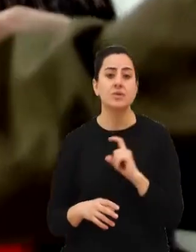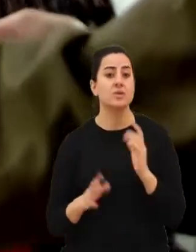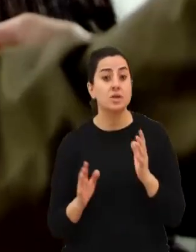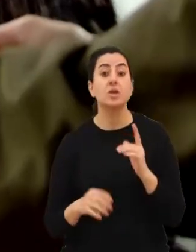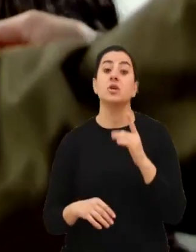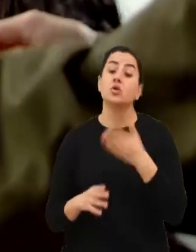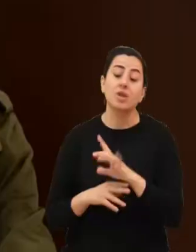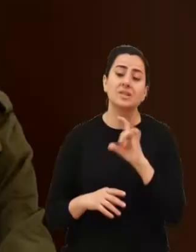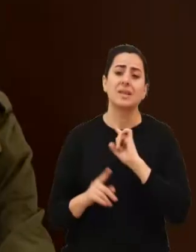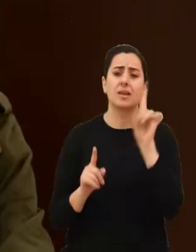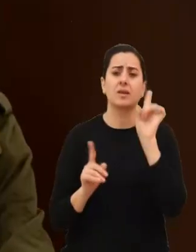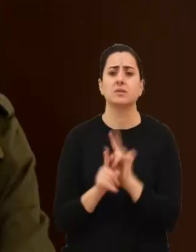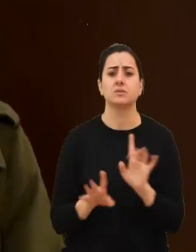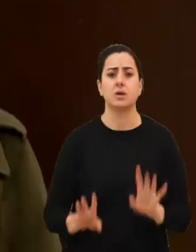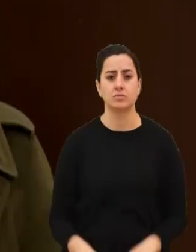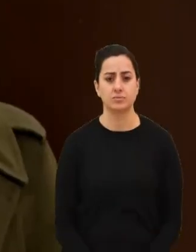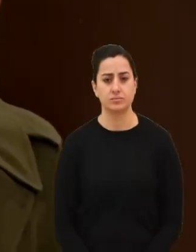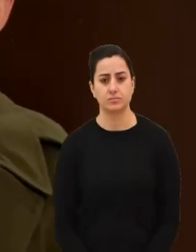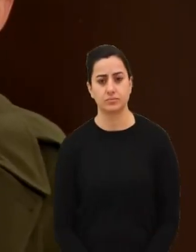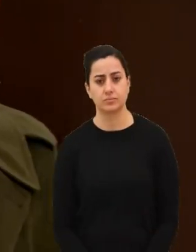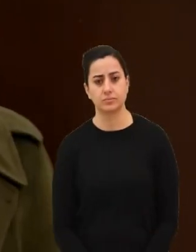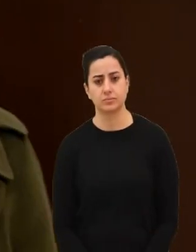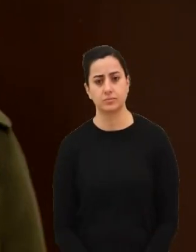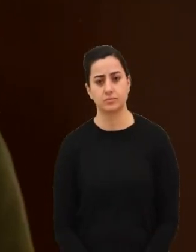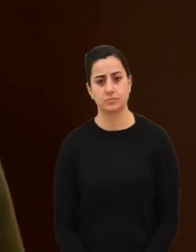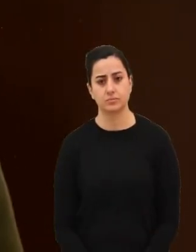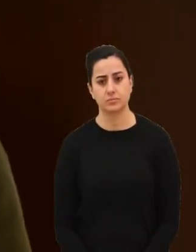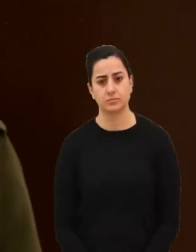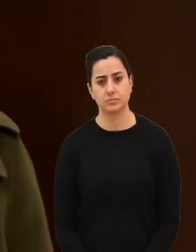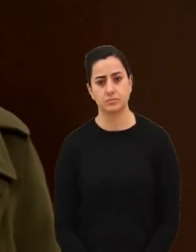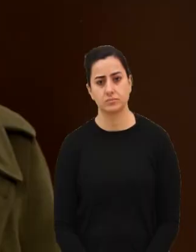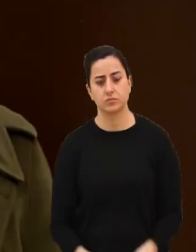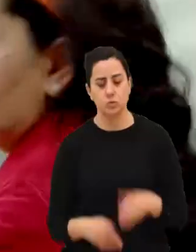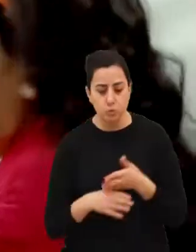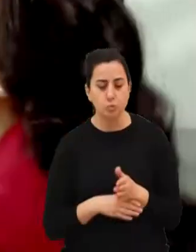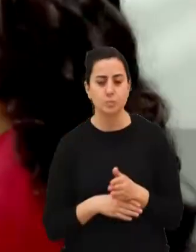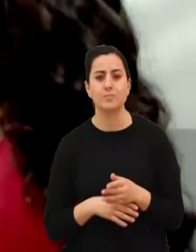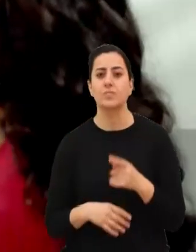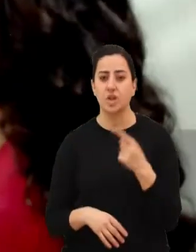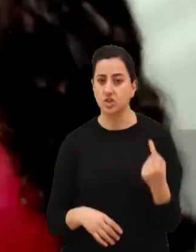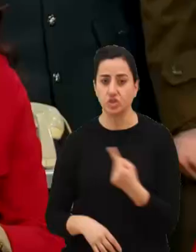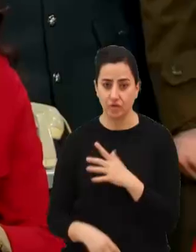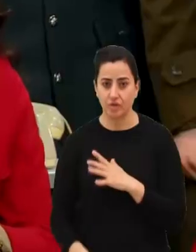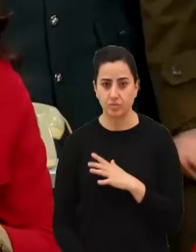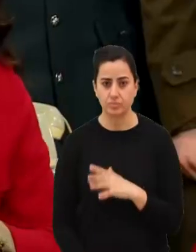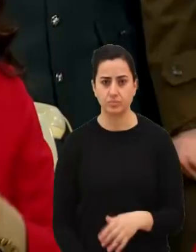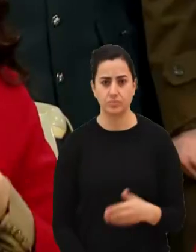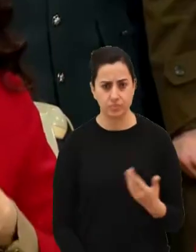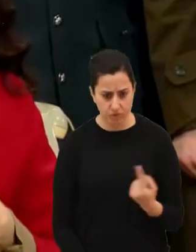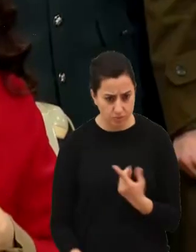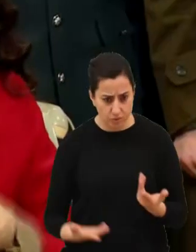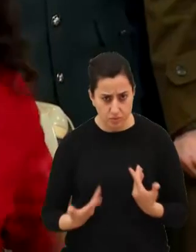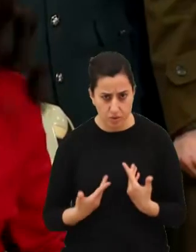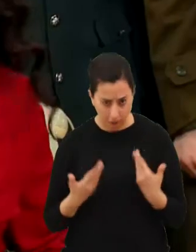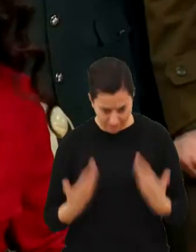işte. Yanlış mı doğru mu? Tek cevap. Doğru mu yanlış mı? Doğru komiserim. Doğru. Şikayetçi misin? Nasıl